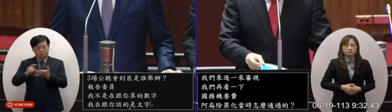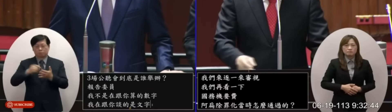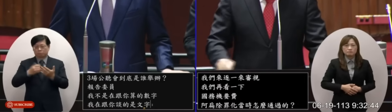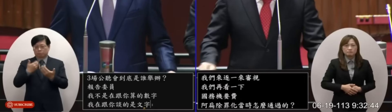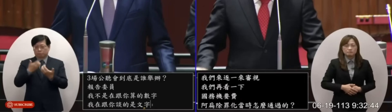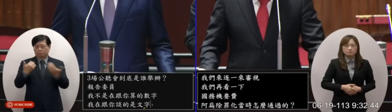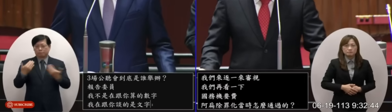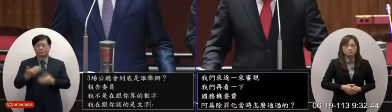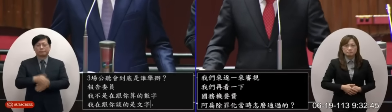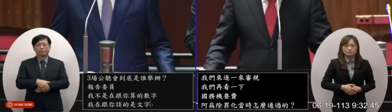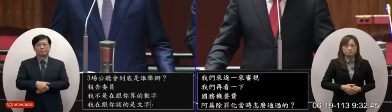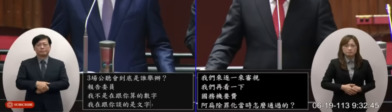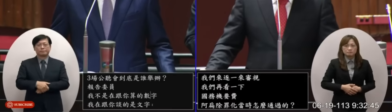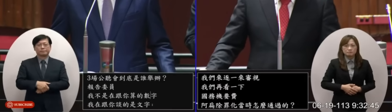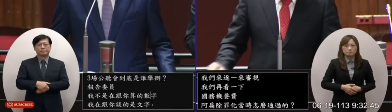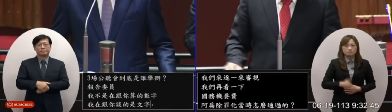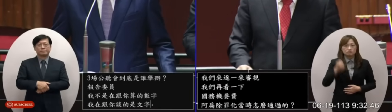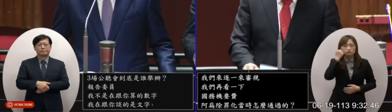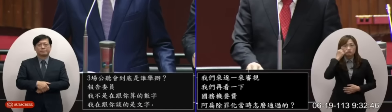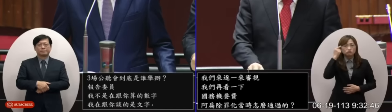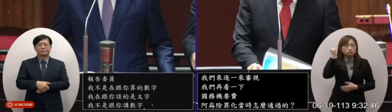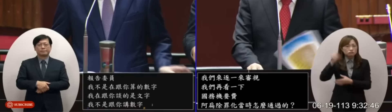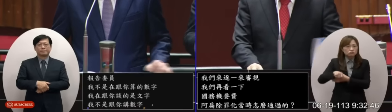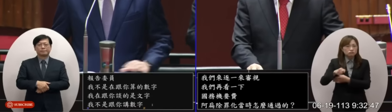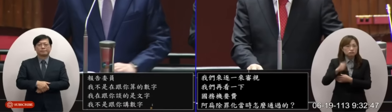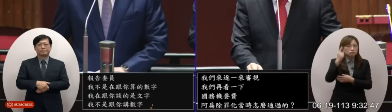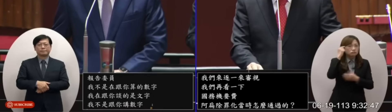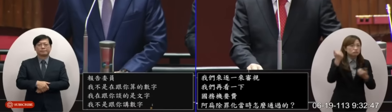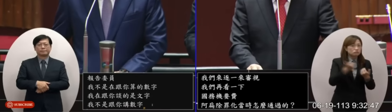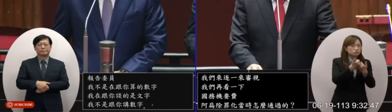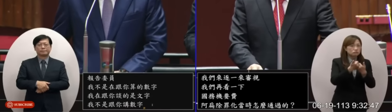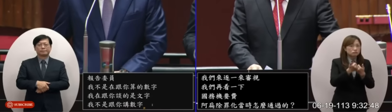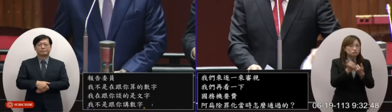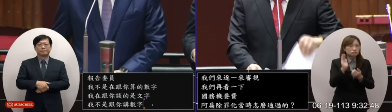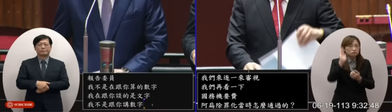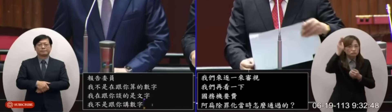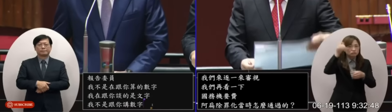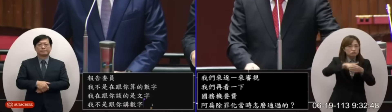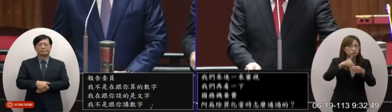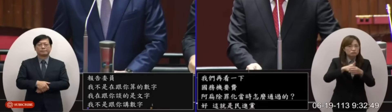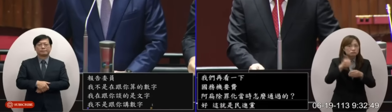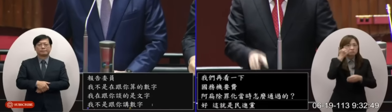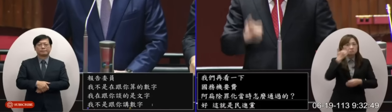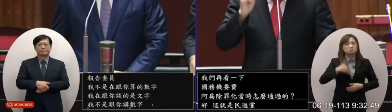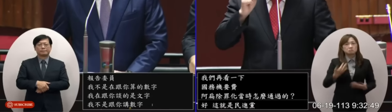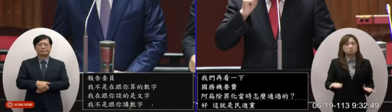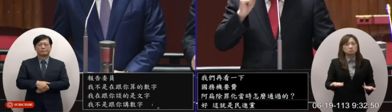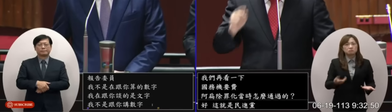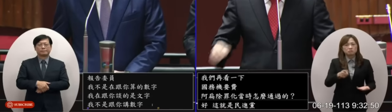清楚， 谁赞成谁反对，举手投票，谁知道？这是基本常识。